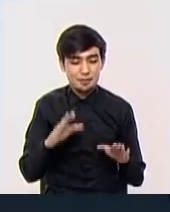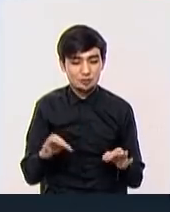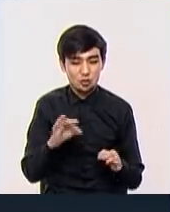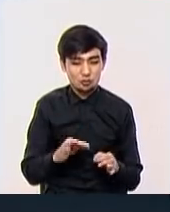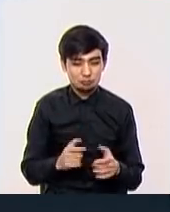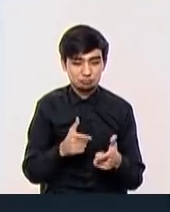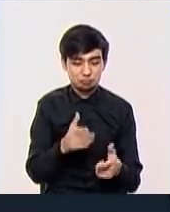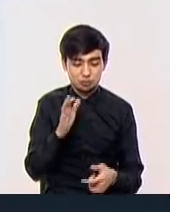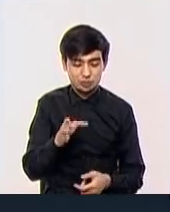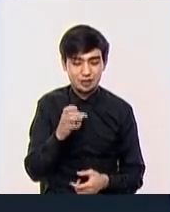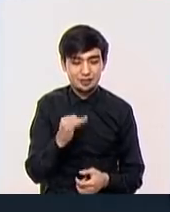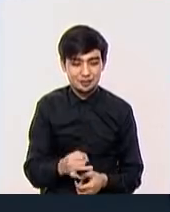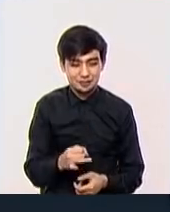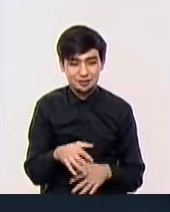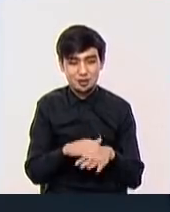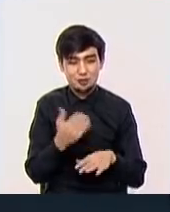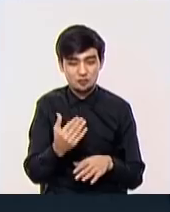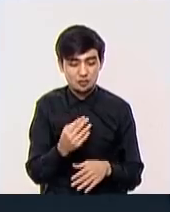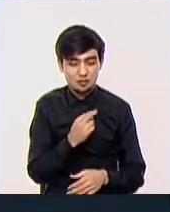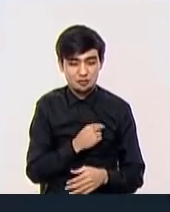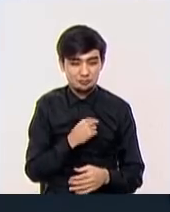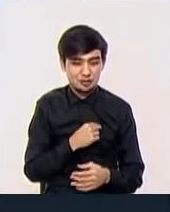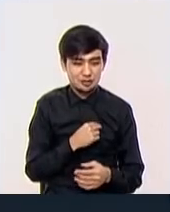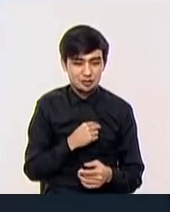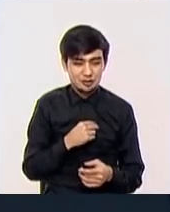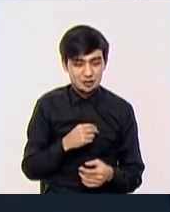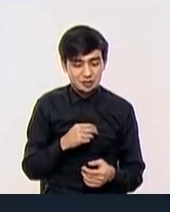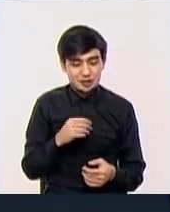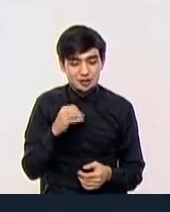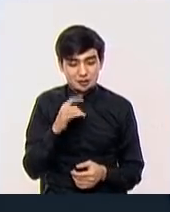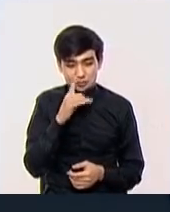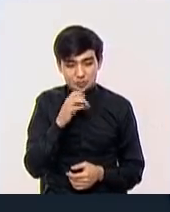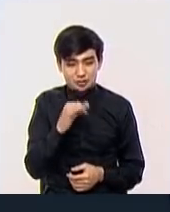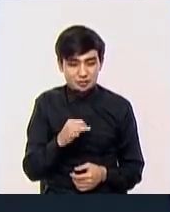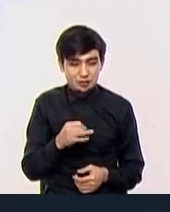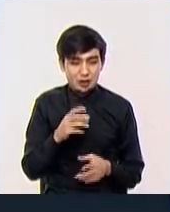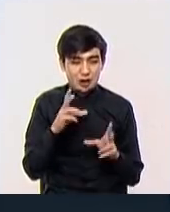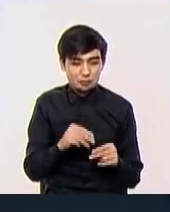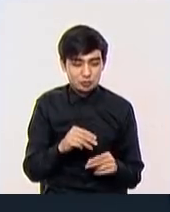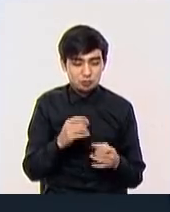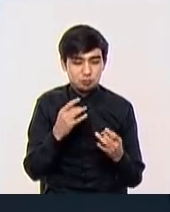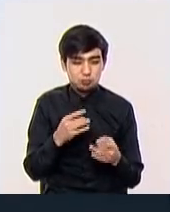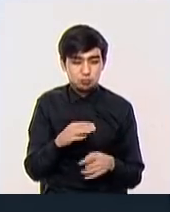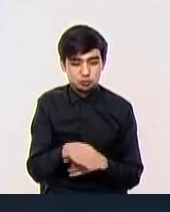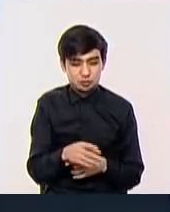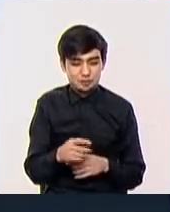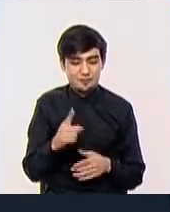қабылданады деді. Сондай-ақ әкім халықты арандатушылыққа бой алдырмауға және бос уәдеге сенбеуге